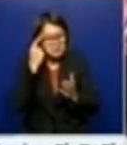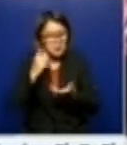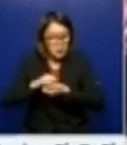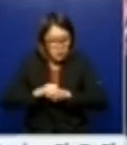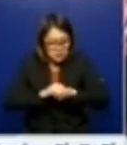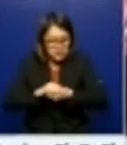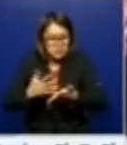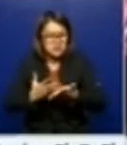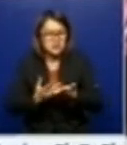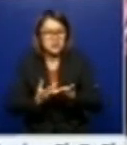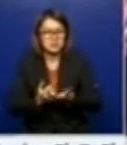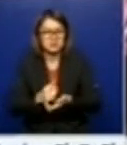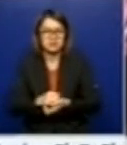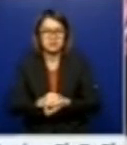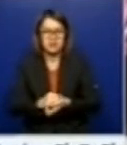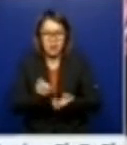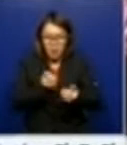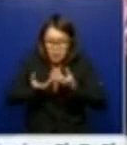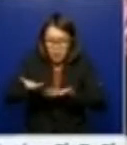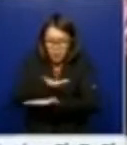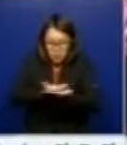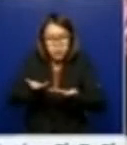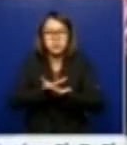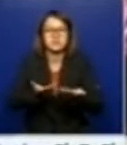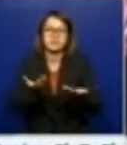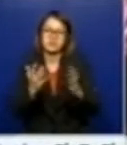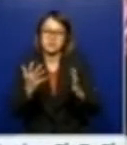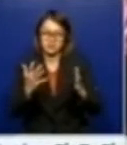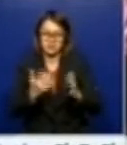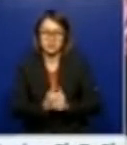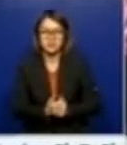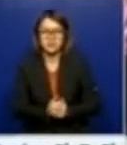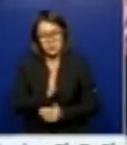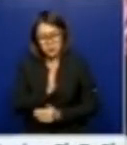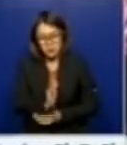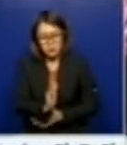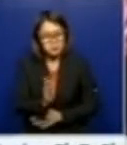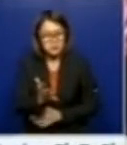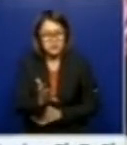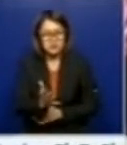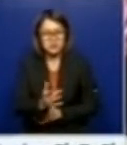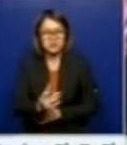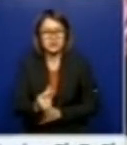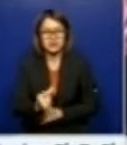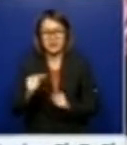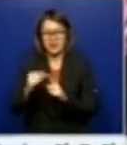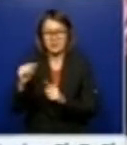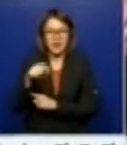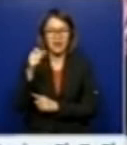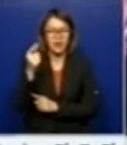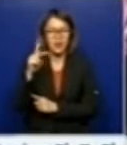เพราะนั้น279นี้เป็นการสร้างความชอบธรรมให้คำสั่งคสช.มีผลบังคับใ